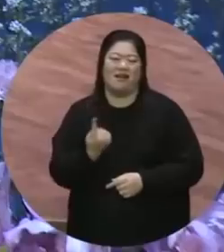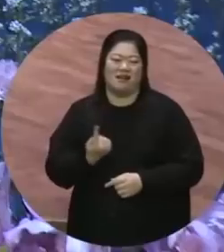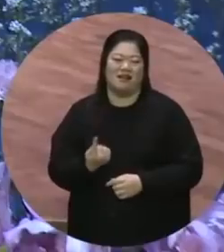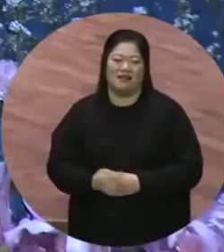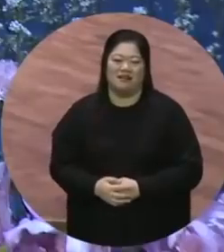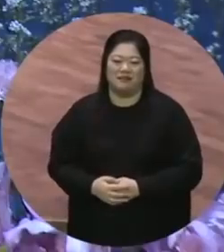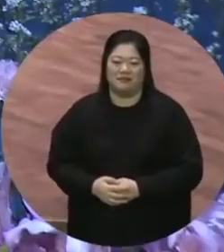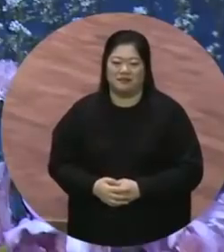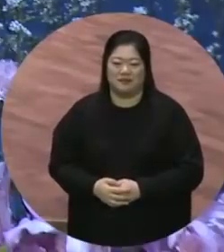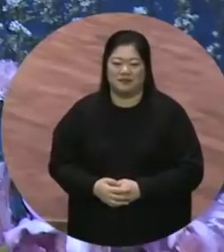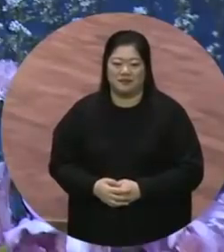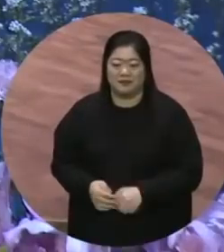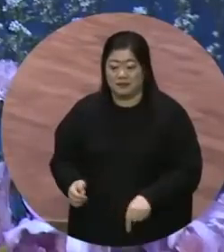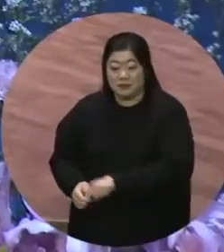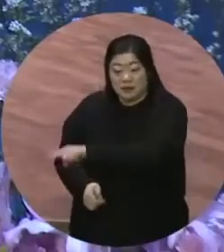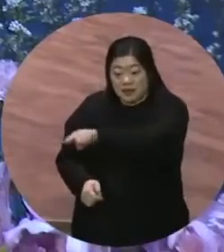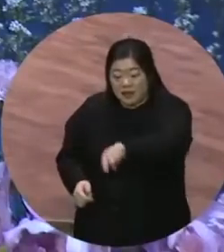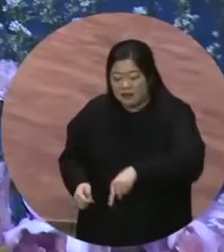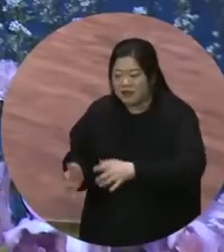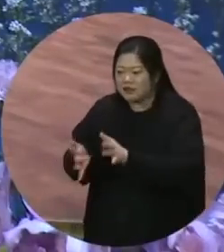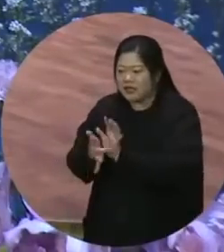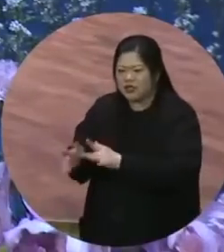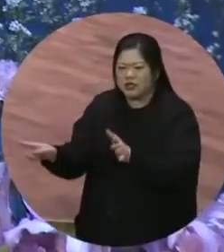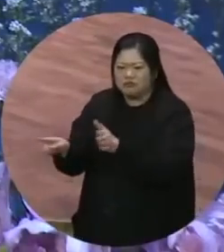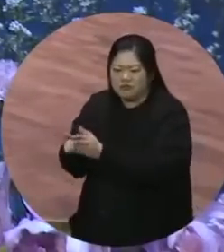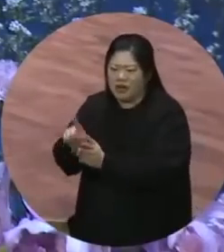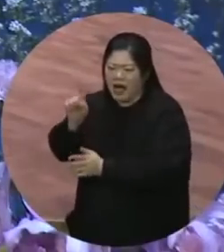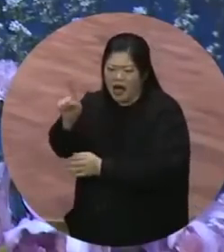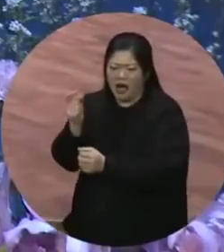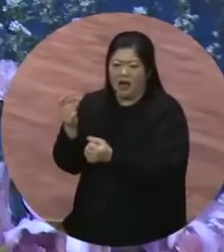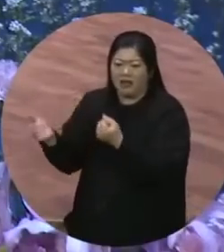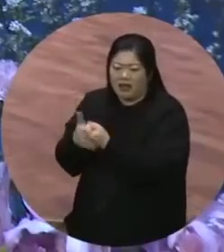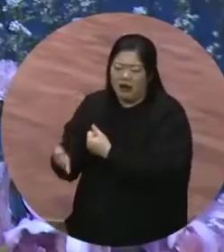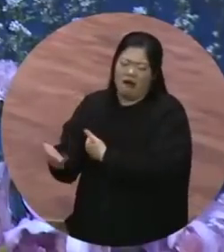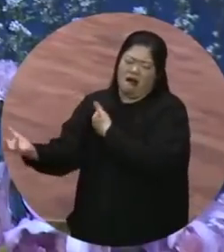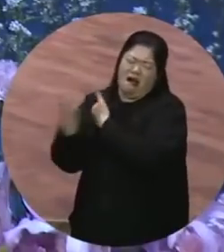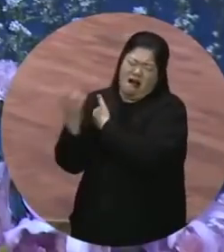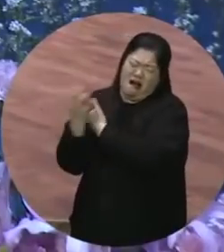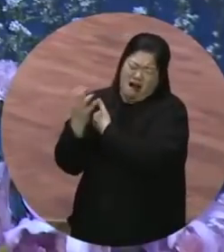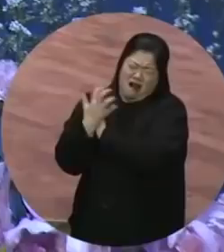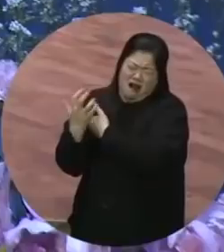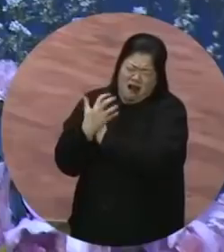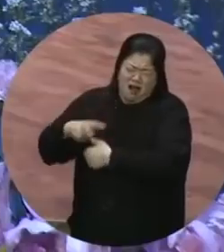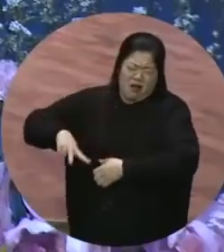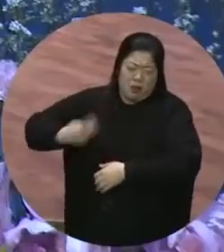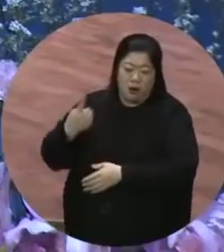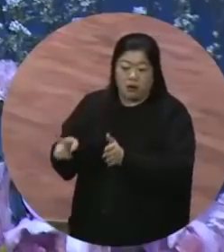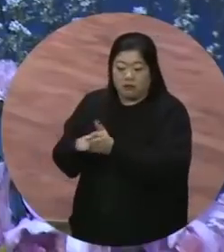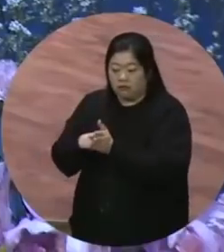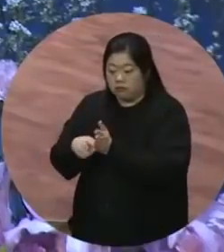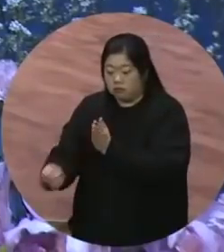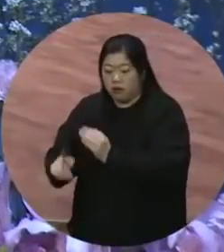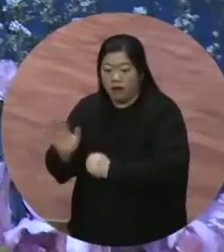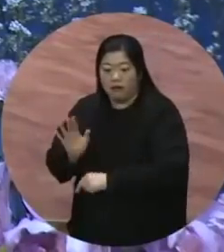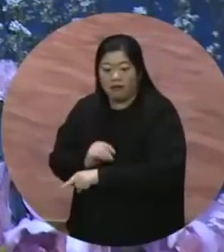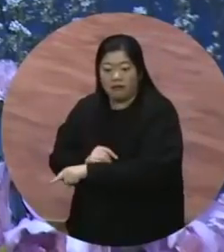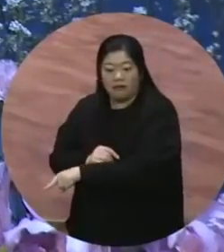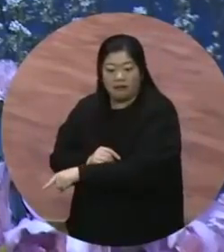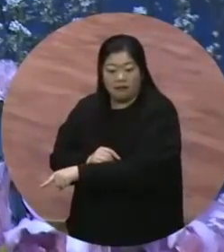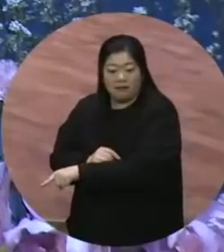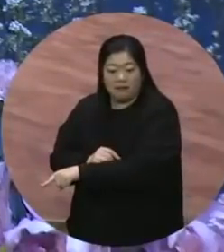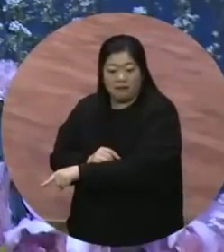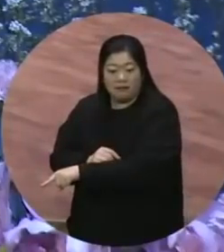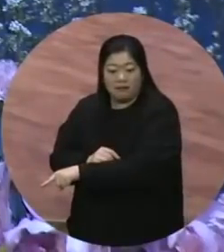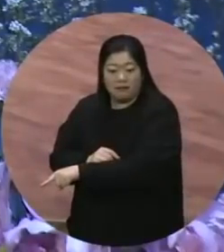극심한 핍박과 극심한 환난 가운데서도 절대로 흔들리지 않았던 이들은